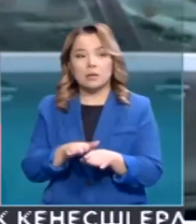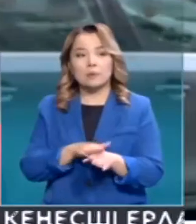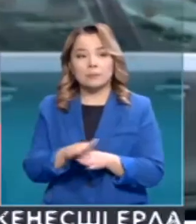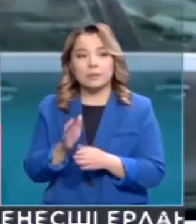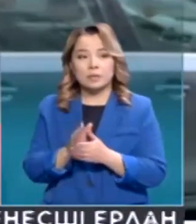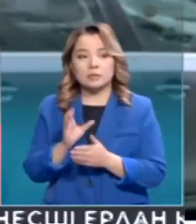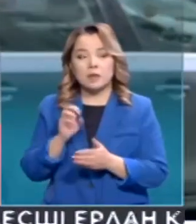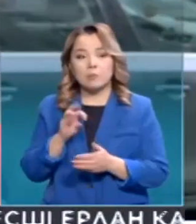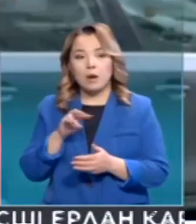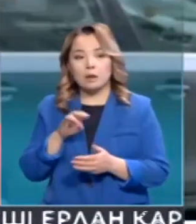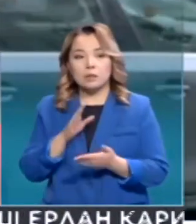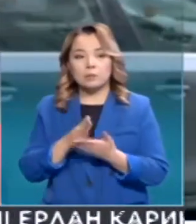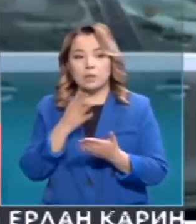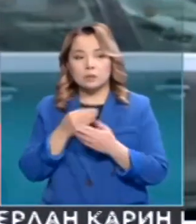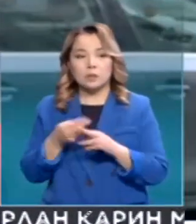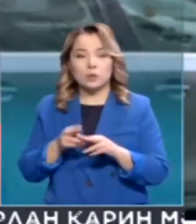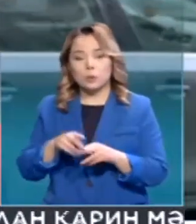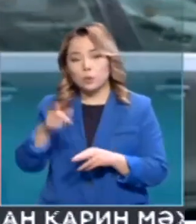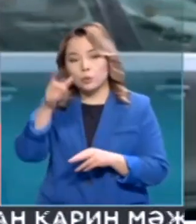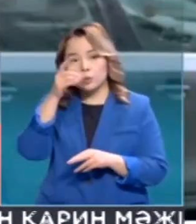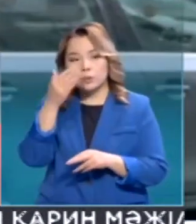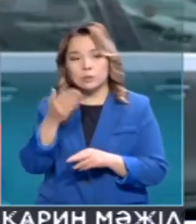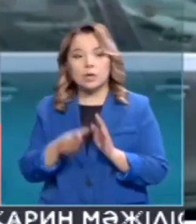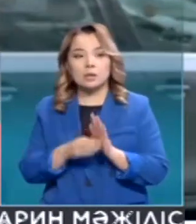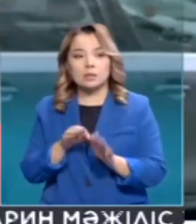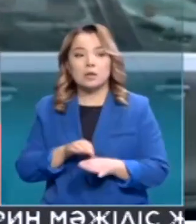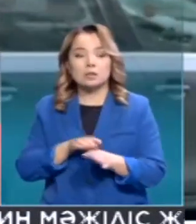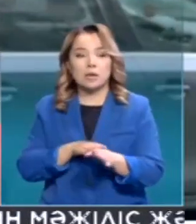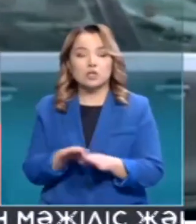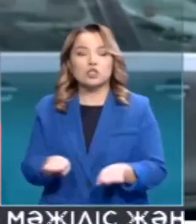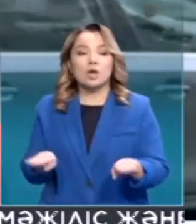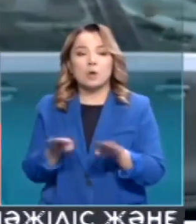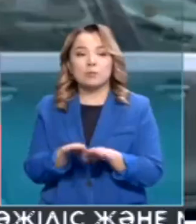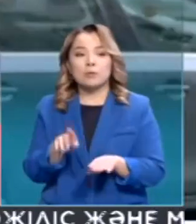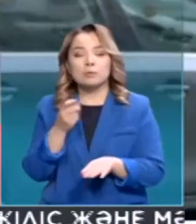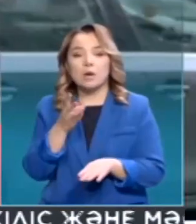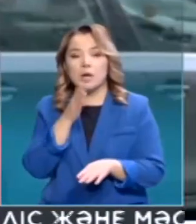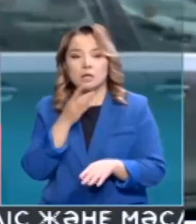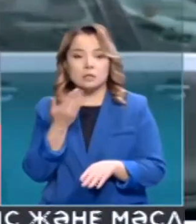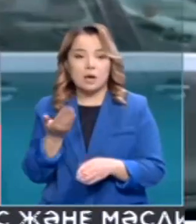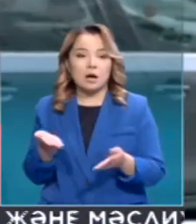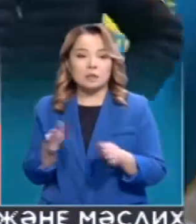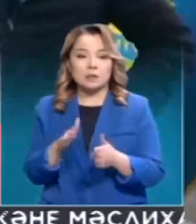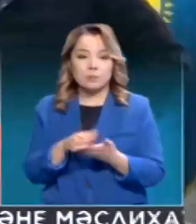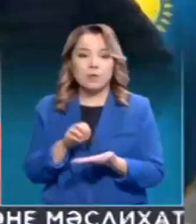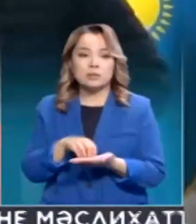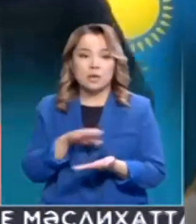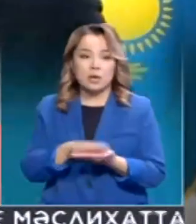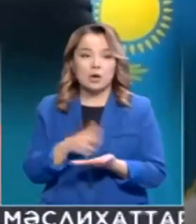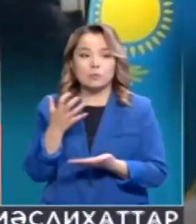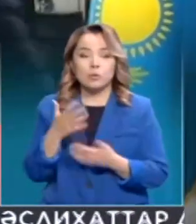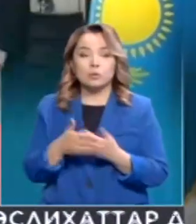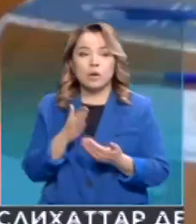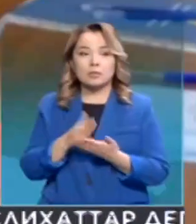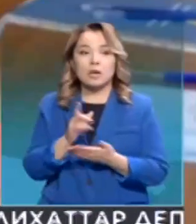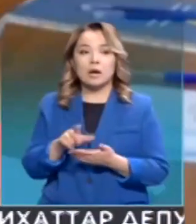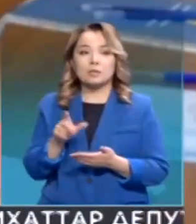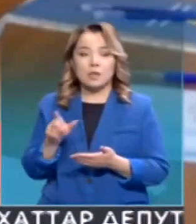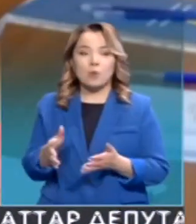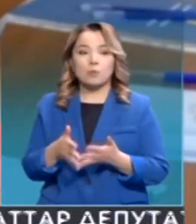Қазір шамалы саябырсыды. Түркияда дауыс беру учаскелерінің жабылуына әлі бірнеше сағат бар. Осында тіркелген 500-ге жуық